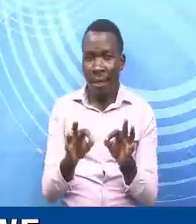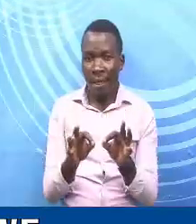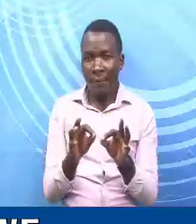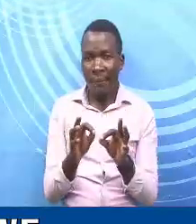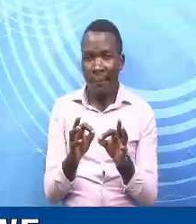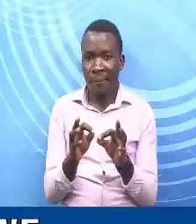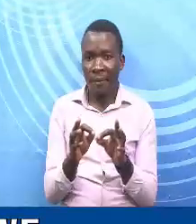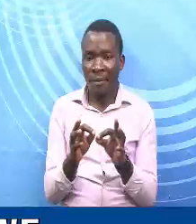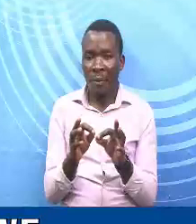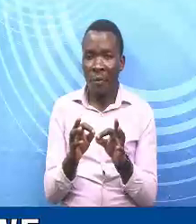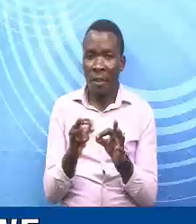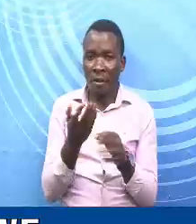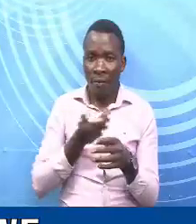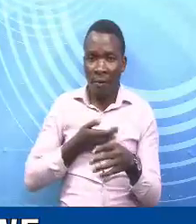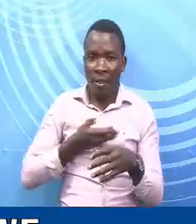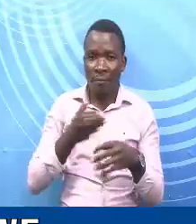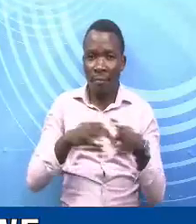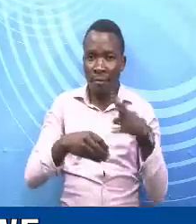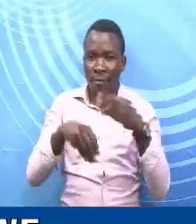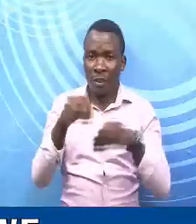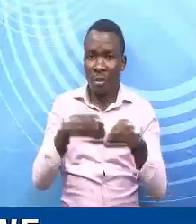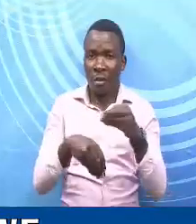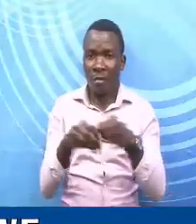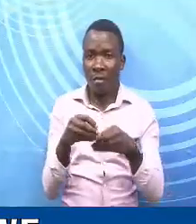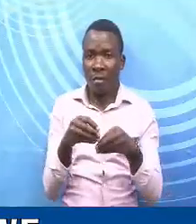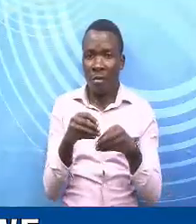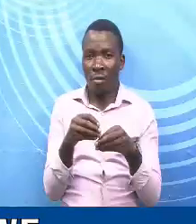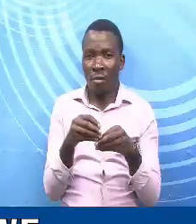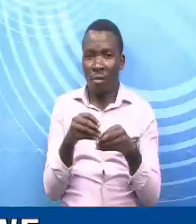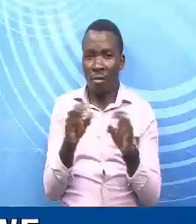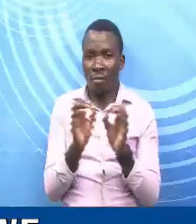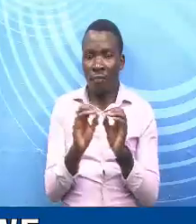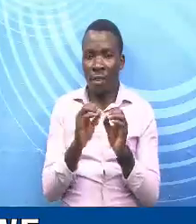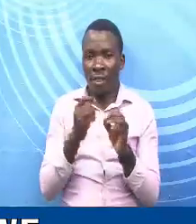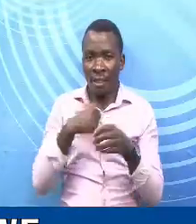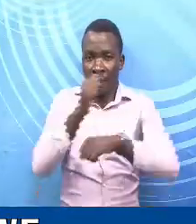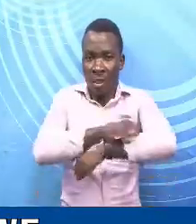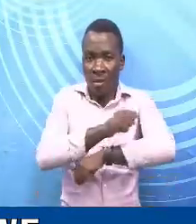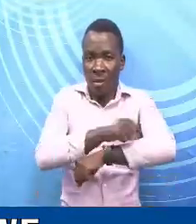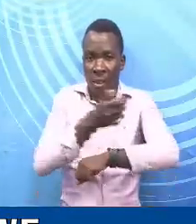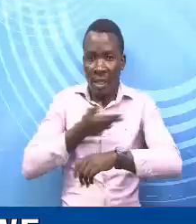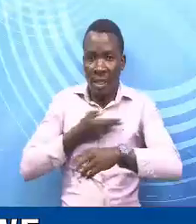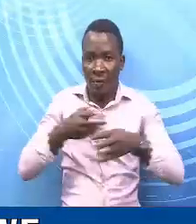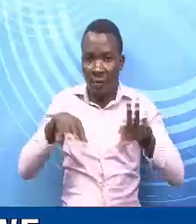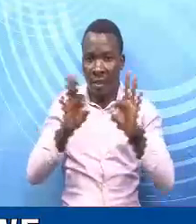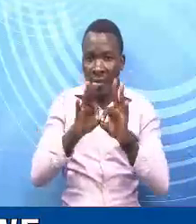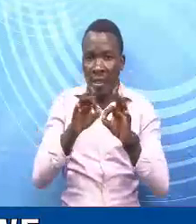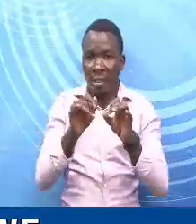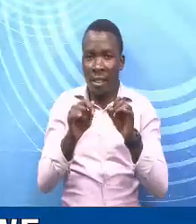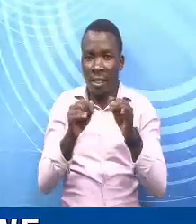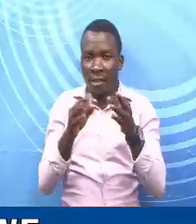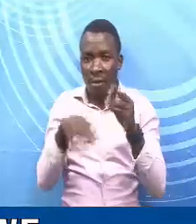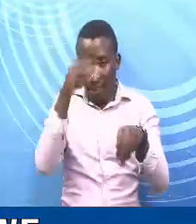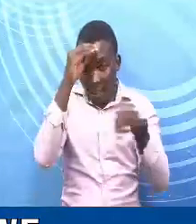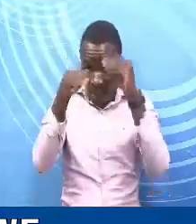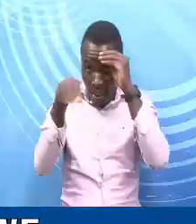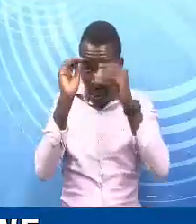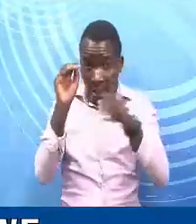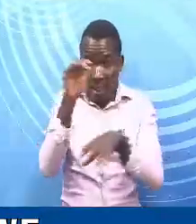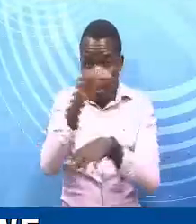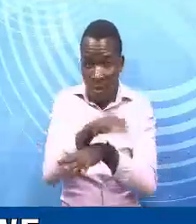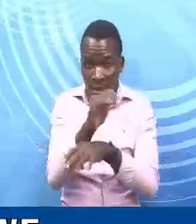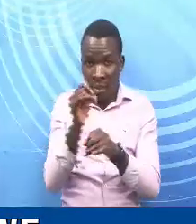bya gize umusaruro. Njyewe ishuri ryari rimfatiye runini kuko niba yigaga ikigoroba niba ari ugushakisha